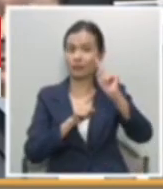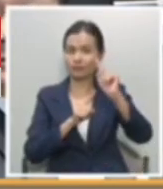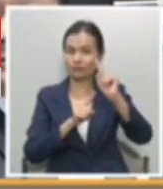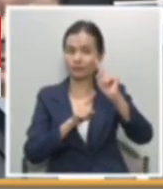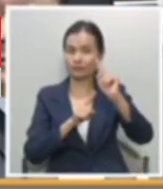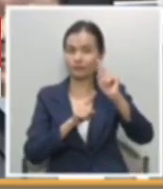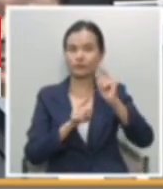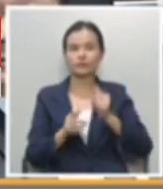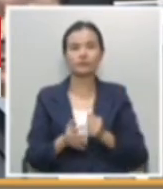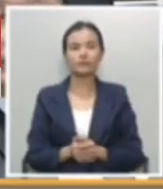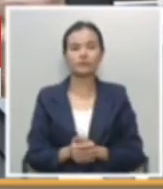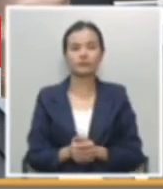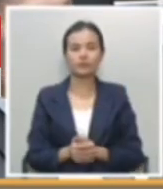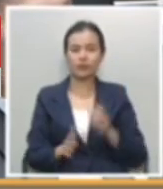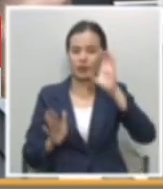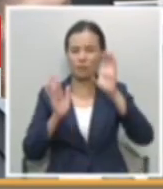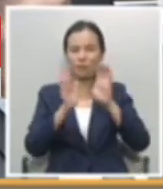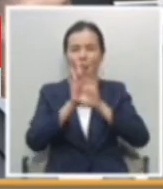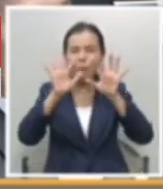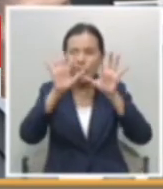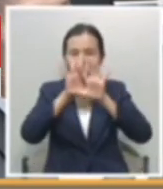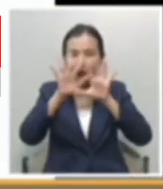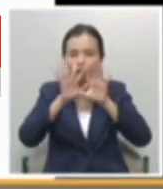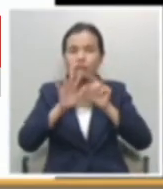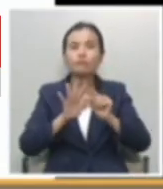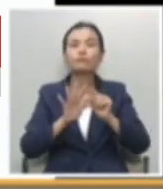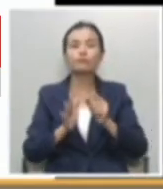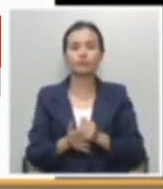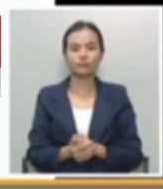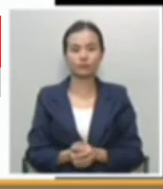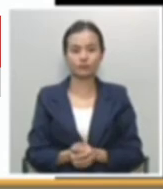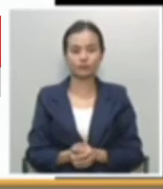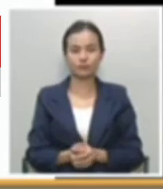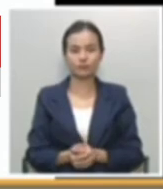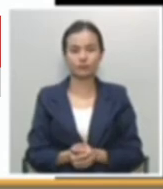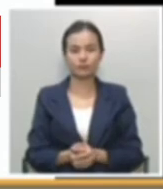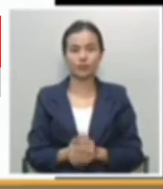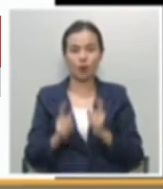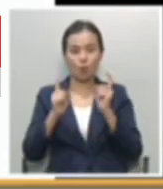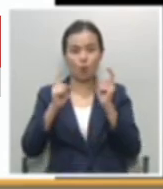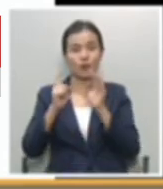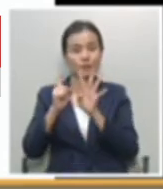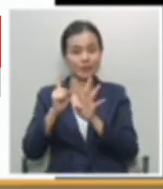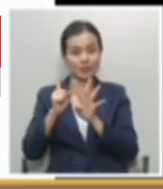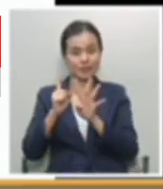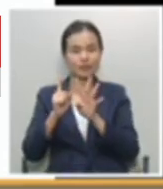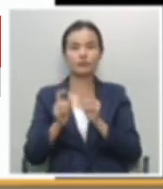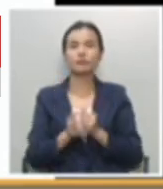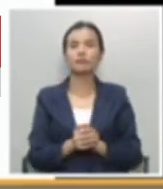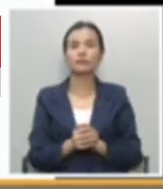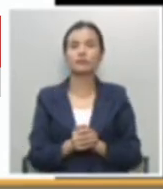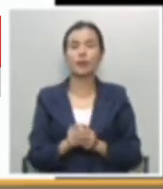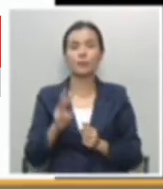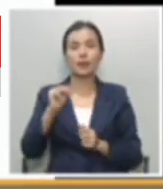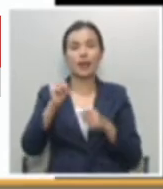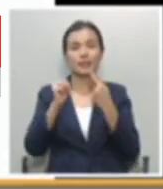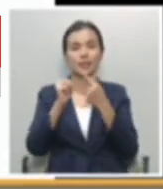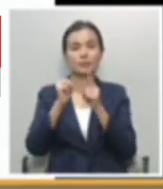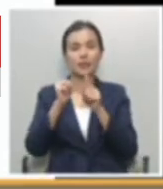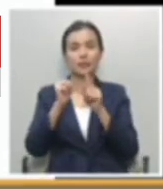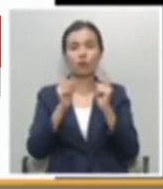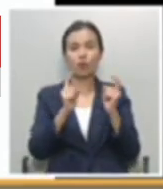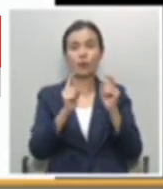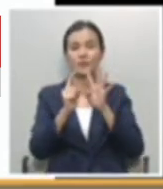ายเลขหนึ่งครับภาพอาจจะไม่ชัด ในวงเล็บ4ครับนั่นคือมาตรา11วงเล็บ